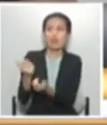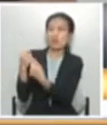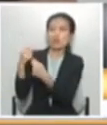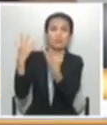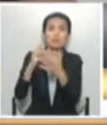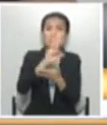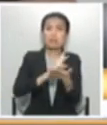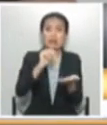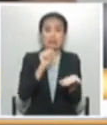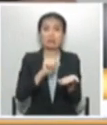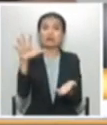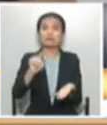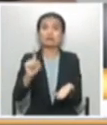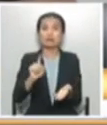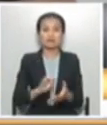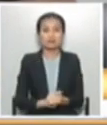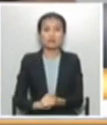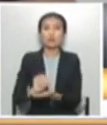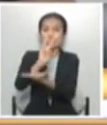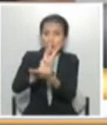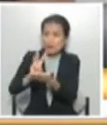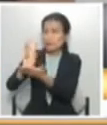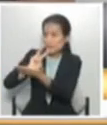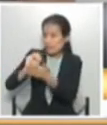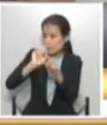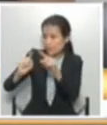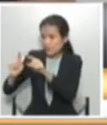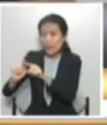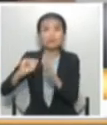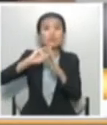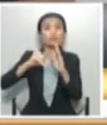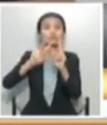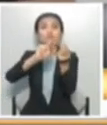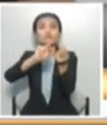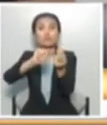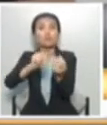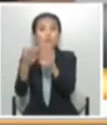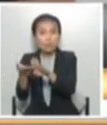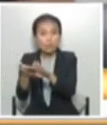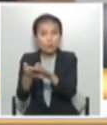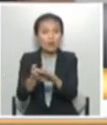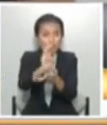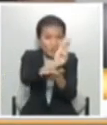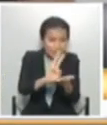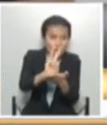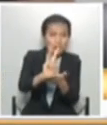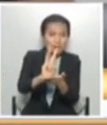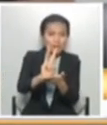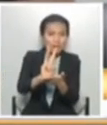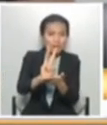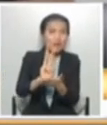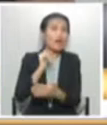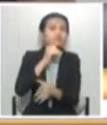งนี้เกิดจากการหลอมรวมของวิไลและหมายเลขหลายแห่งในนครพนมโดยเฉพาะอย่างยิ่งวิทยาลัยบรมราชชนนีน